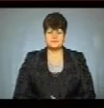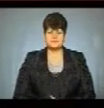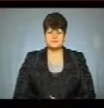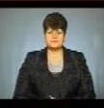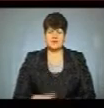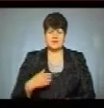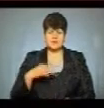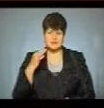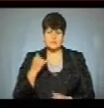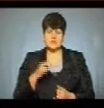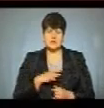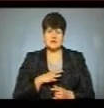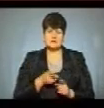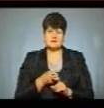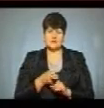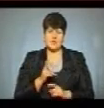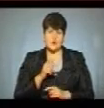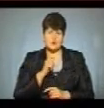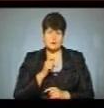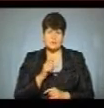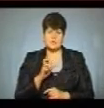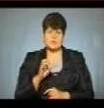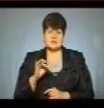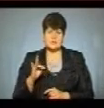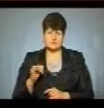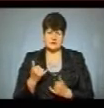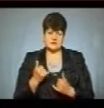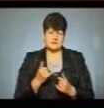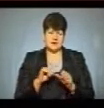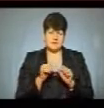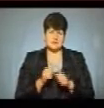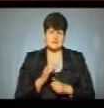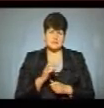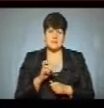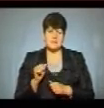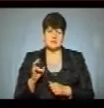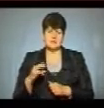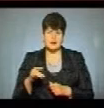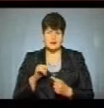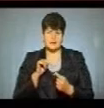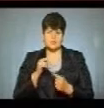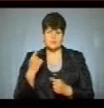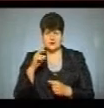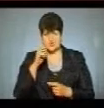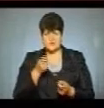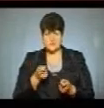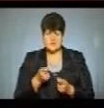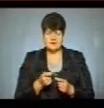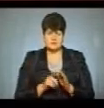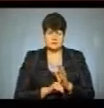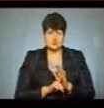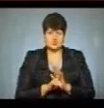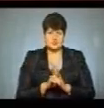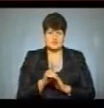Я нагадаю, з нами на зв'язку була наша кореспондентка Богдана Сарабун. Вона зараз біля пам'ятника Степану Бандері навпроти облдержадміністрації, де щойно